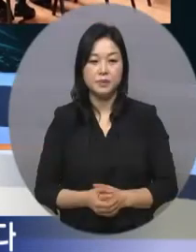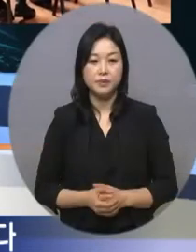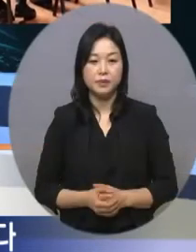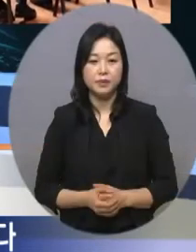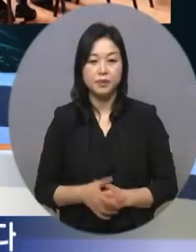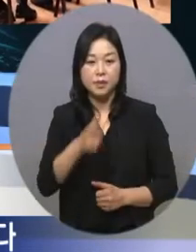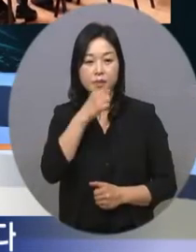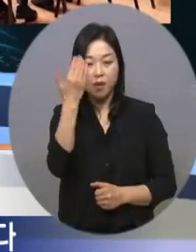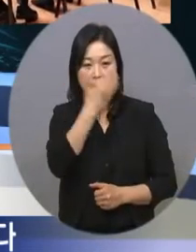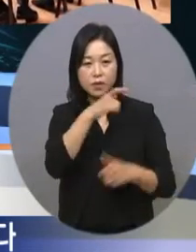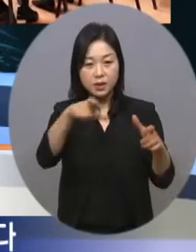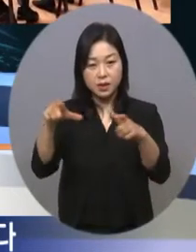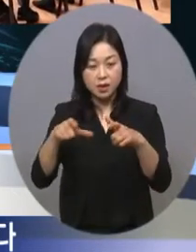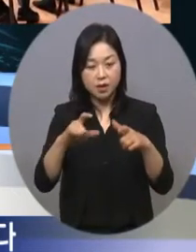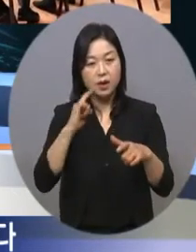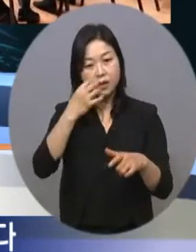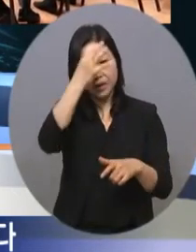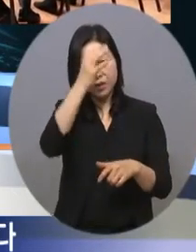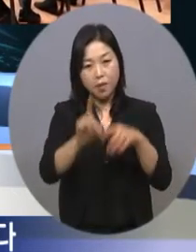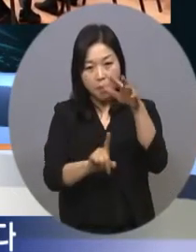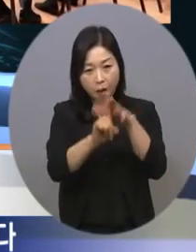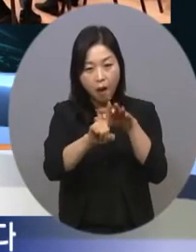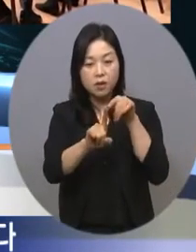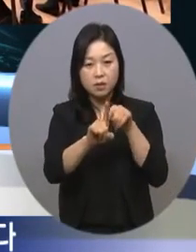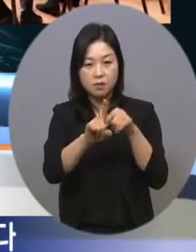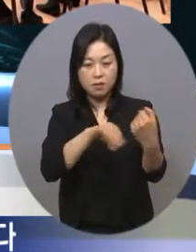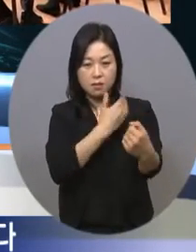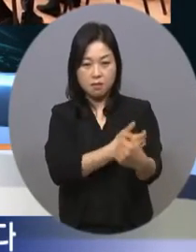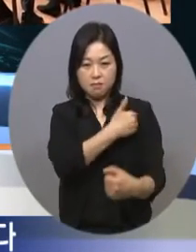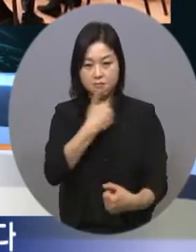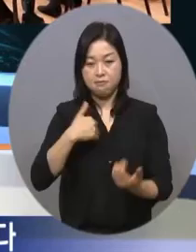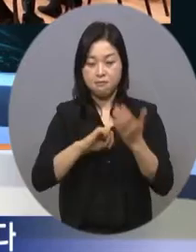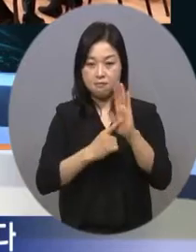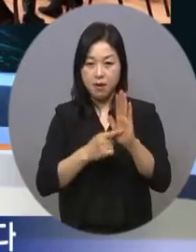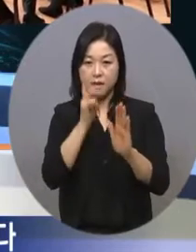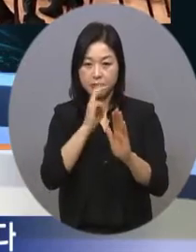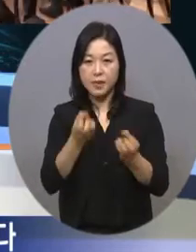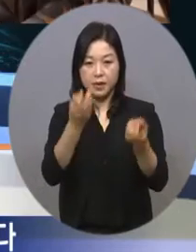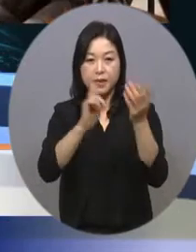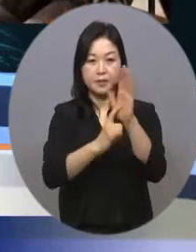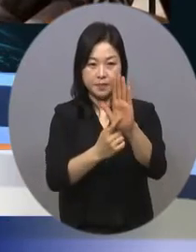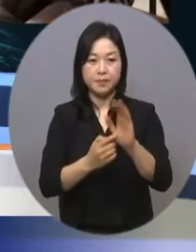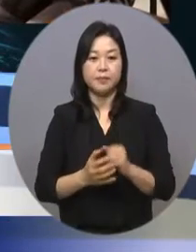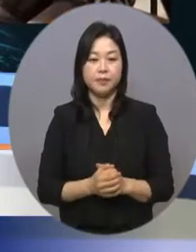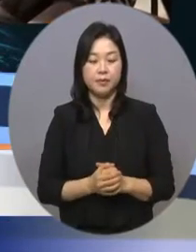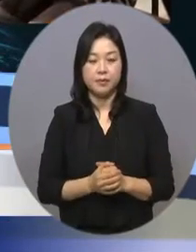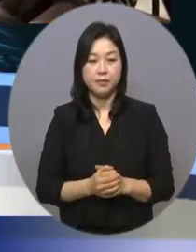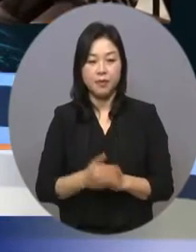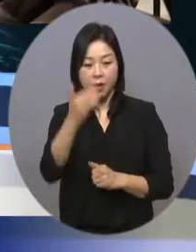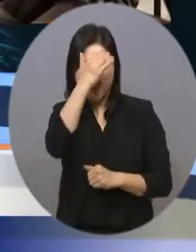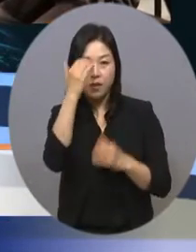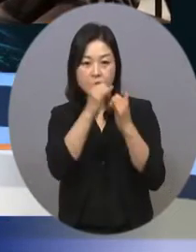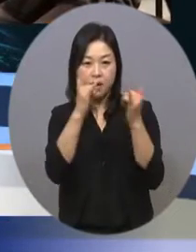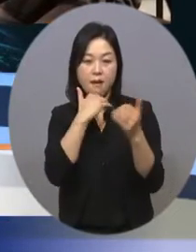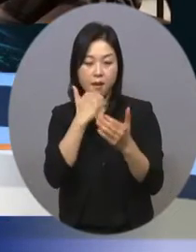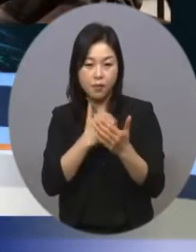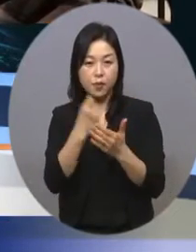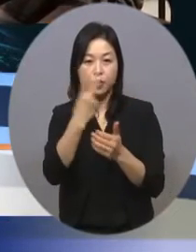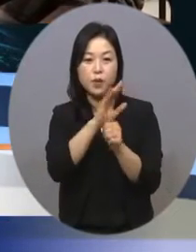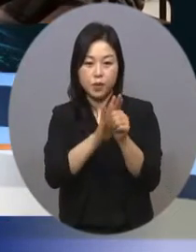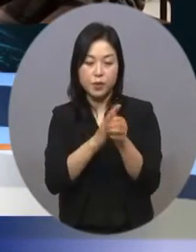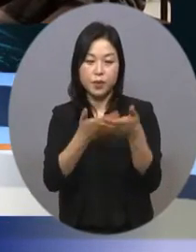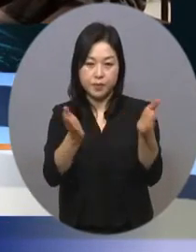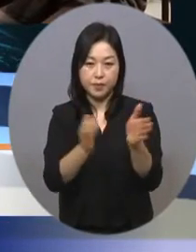여수 지역 예술 영재들이 자신들의 재능을 마음껏 선보이는 연주회가 열렸습니다. 관객들에게 큰 감동과